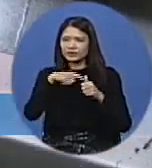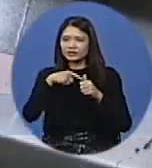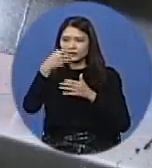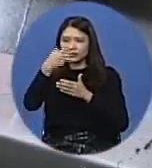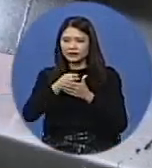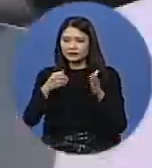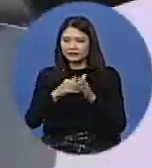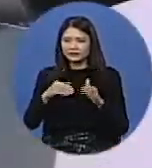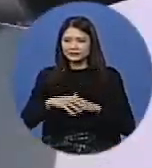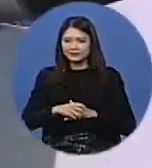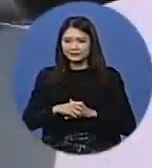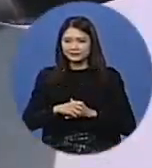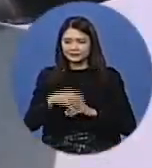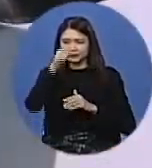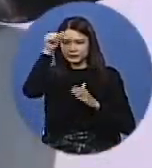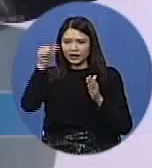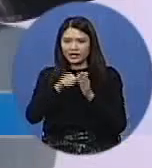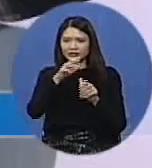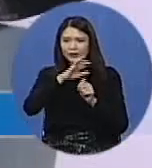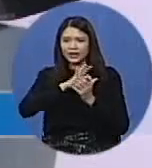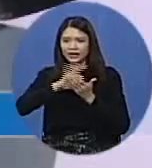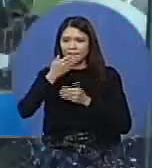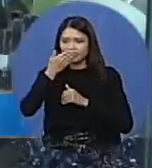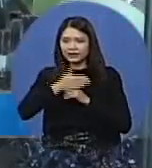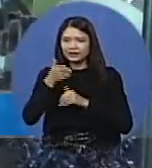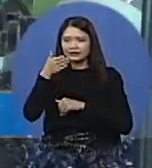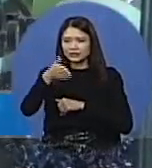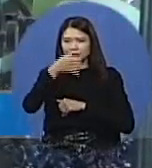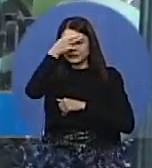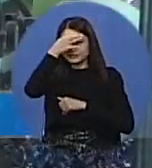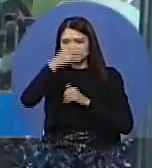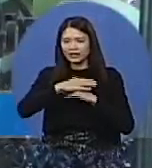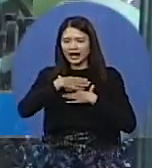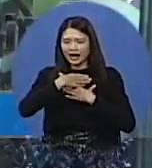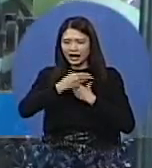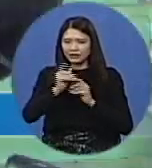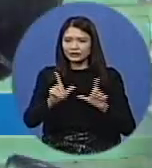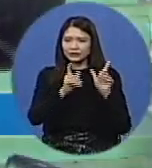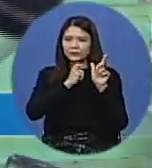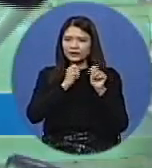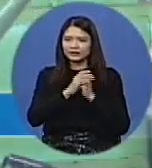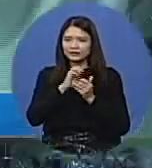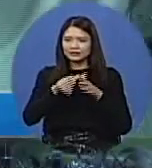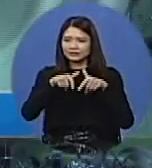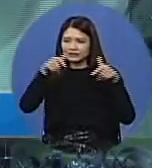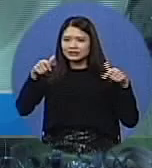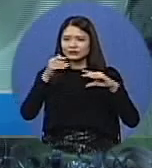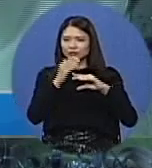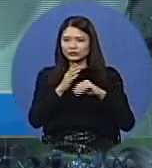있습니다. 평생 활용 가능한 전문 기술로 안정된 삶을 꾸리겠다는 사람들이 늘어나는